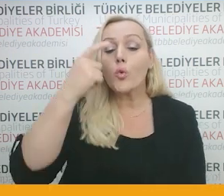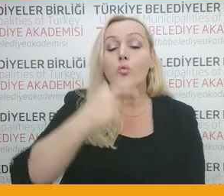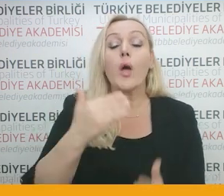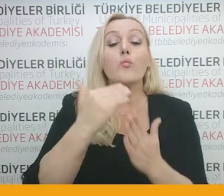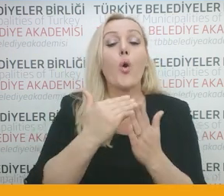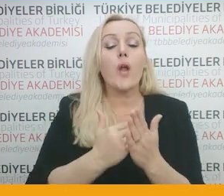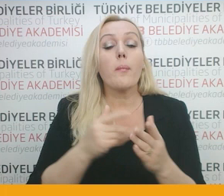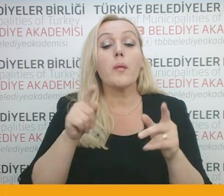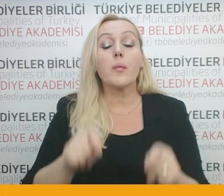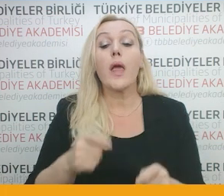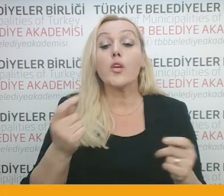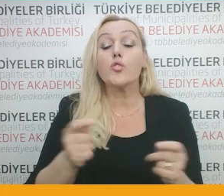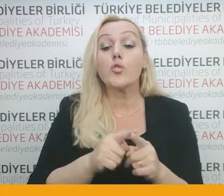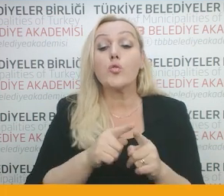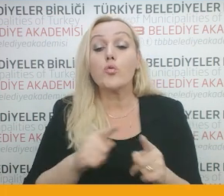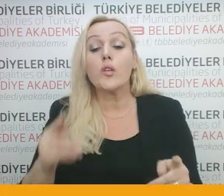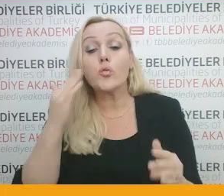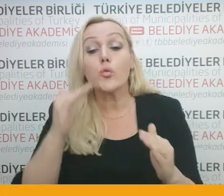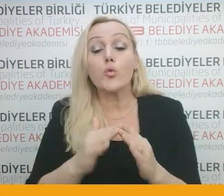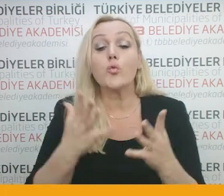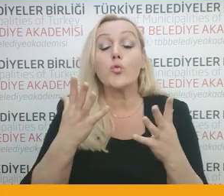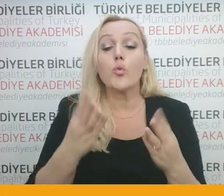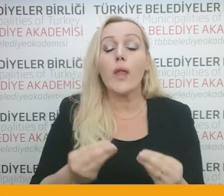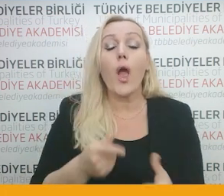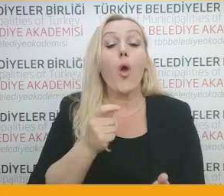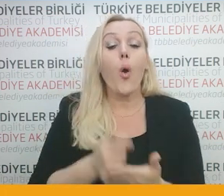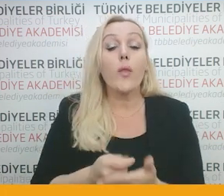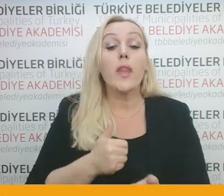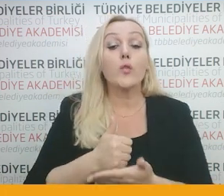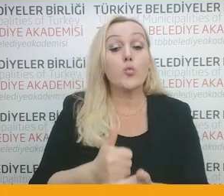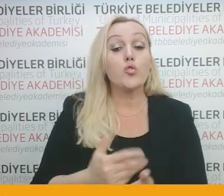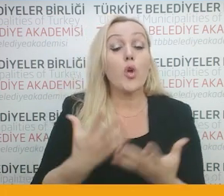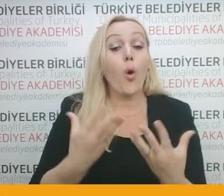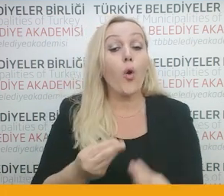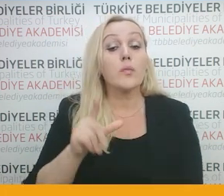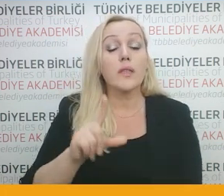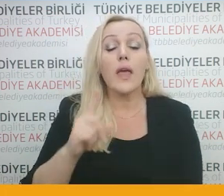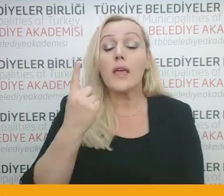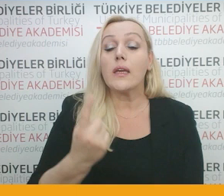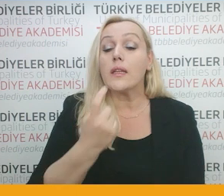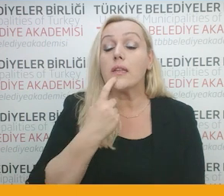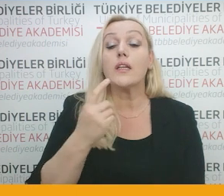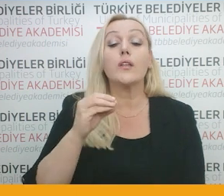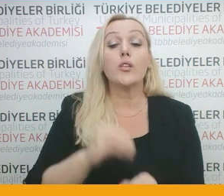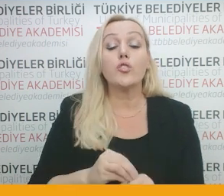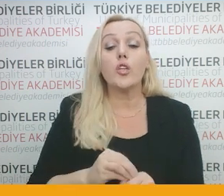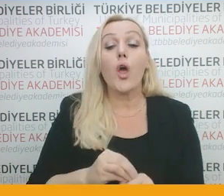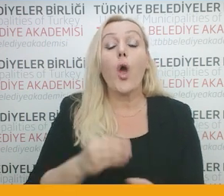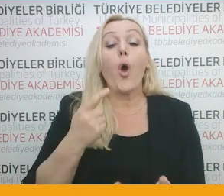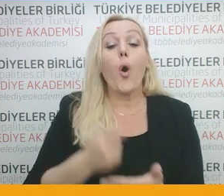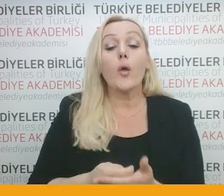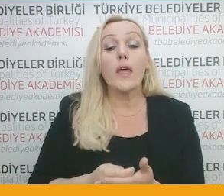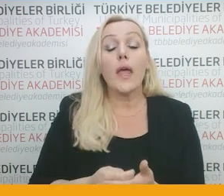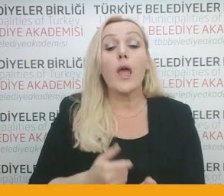programlama yapılarak işin süresine uygun olarak yıllar itibariyle ödeneğin bütçesinde korunması gerekiyor diyor. İlk yıl için öngörülen ödenek proje maliyetinin %10'dan